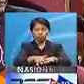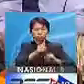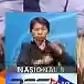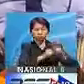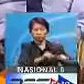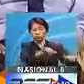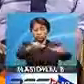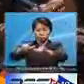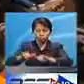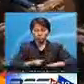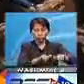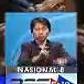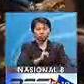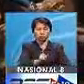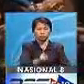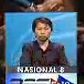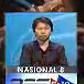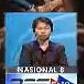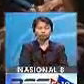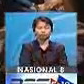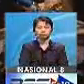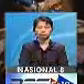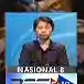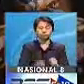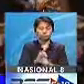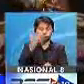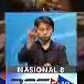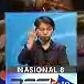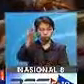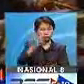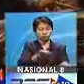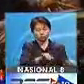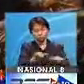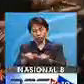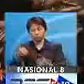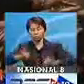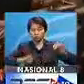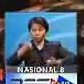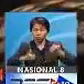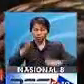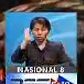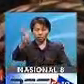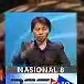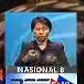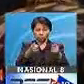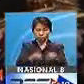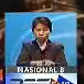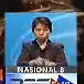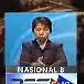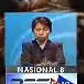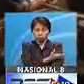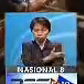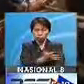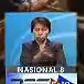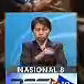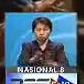sejagat Islam. Setiap tahun kita akan ukur dan setiap tahun juga kita akan tahu sama ada dia akan berlaku perkembangan